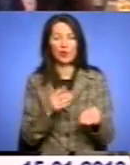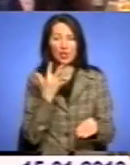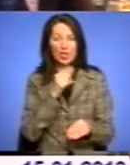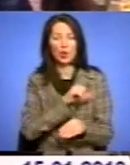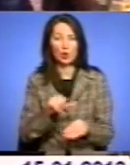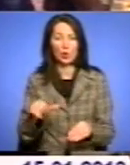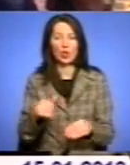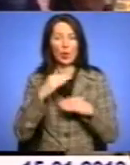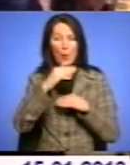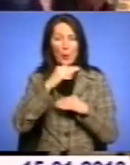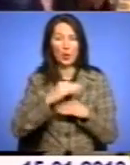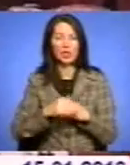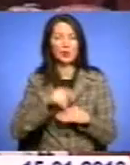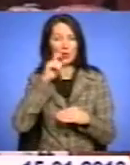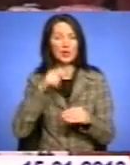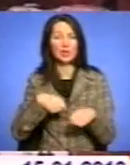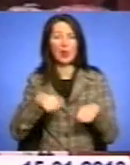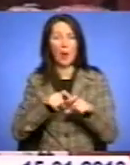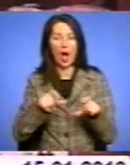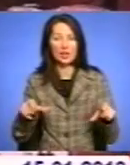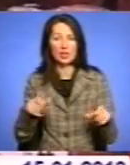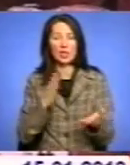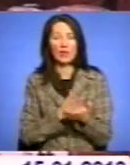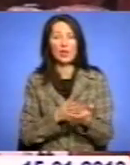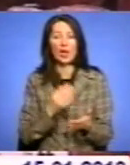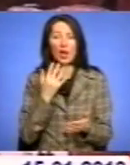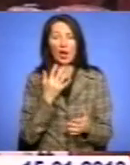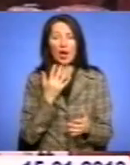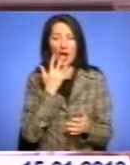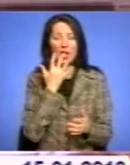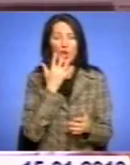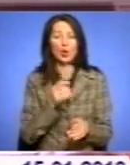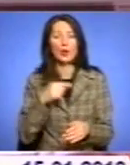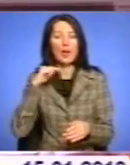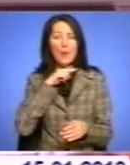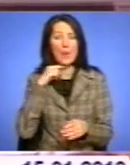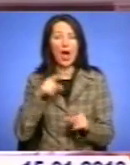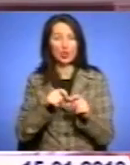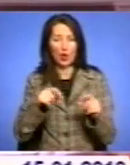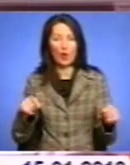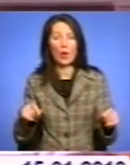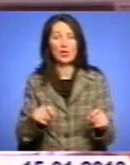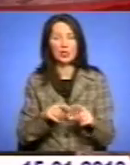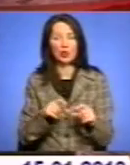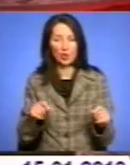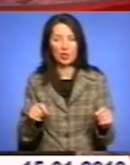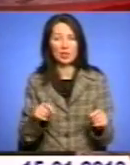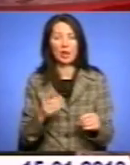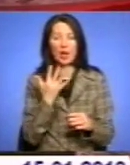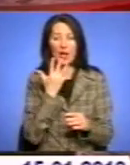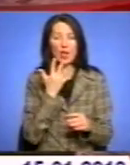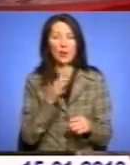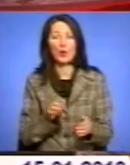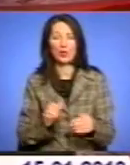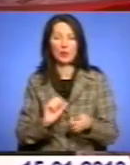українських магазинів заполонило імпортоване м'ясо, ковбаси та сосиски. Імпорт почав витісняти внутрішнього виробника із свого